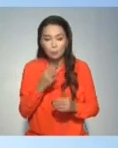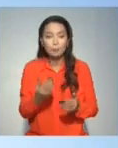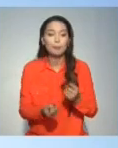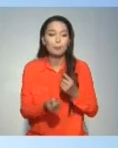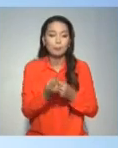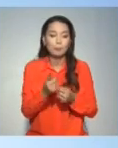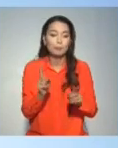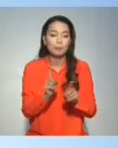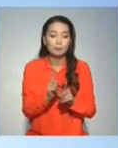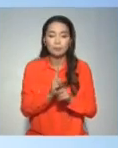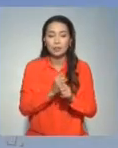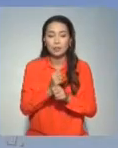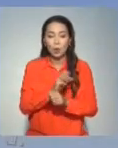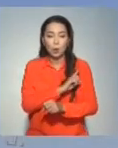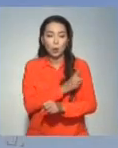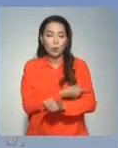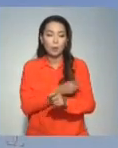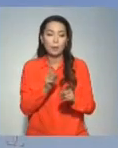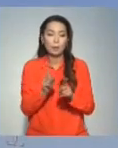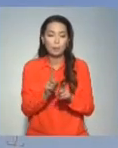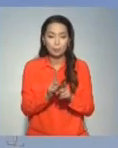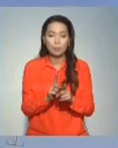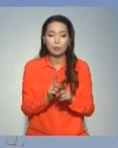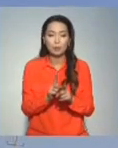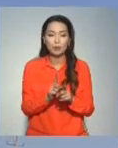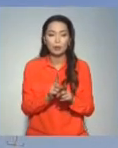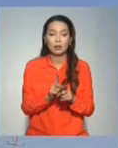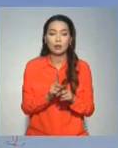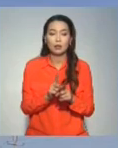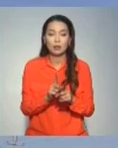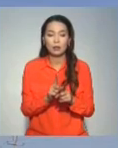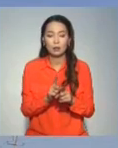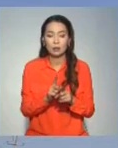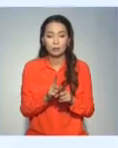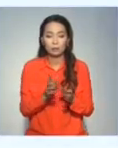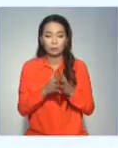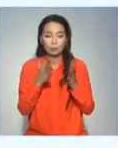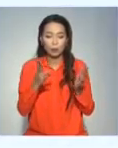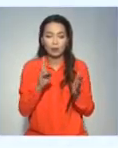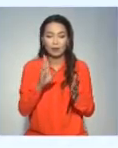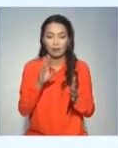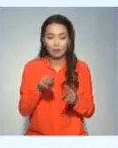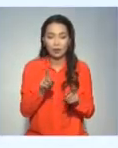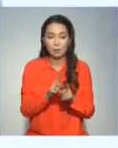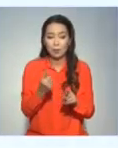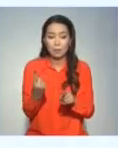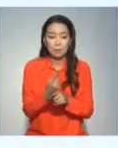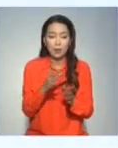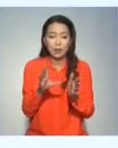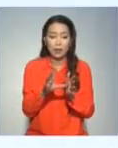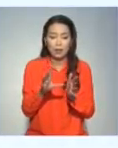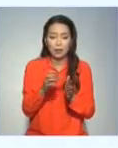установила ветрогенератор мощностью 750 кВт. Позже в Ерементауском районе появилась первая ветроэлектростанция,